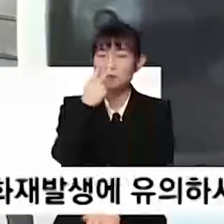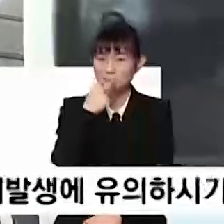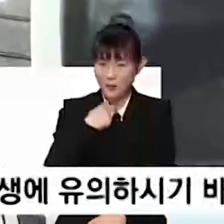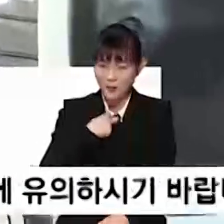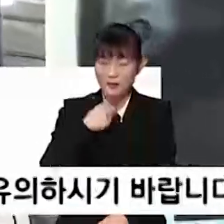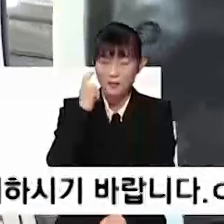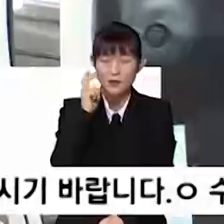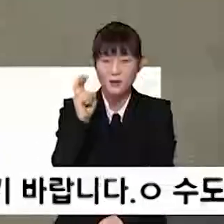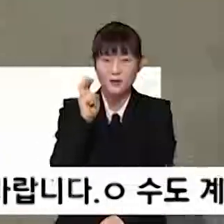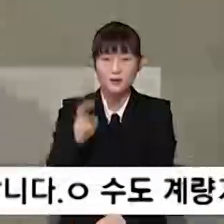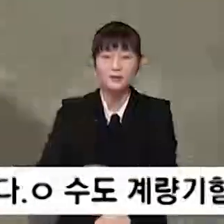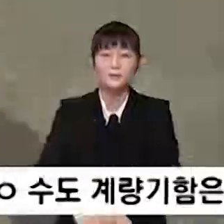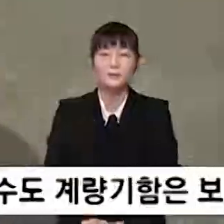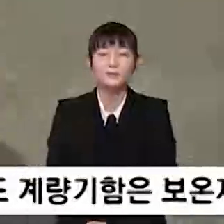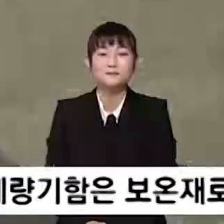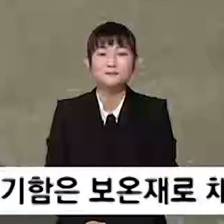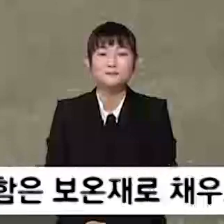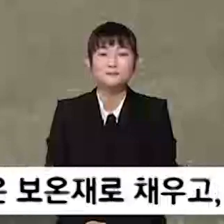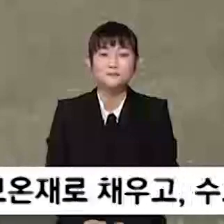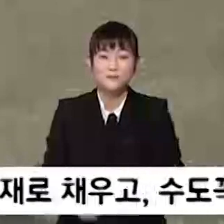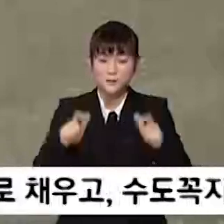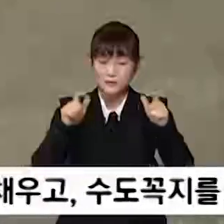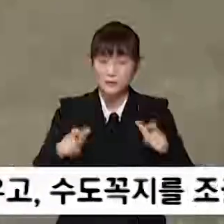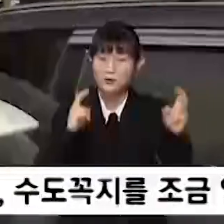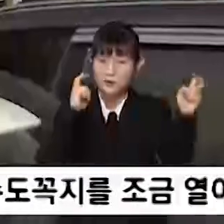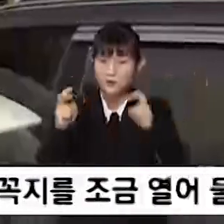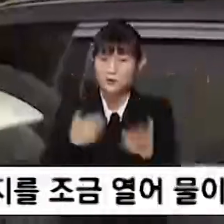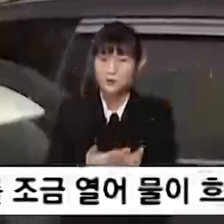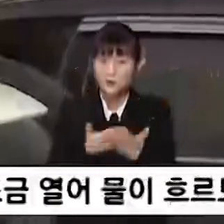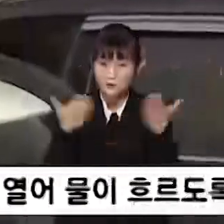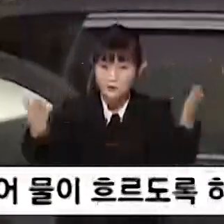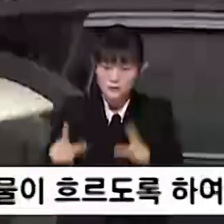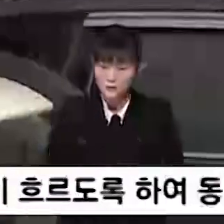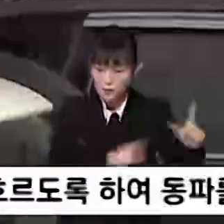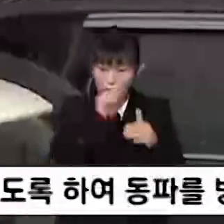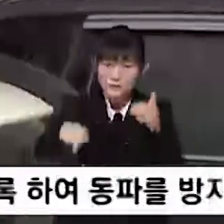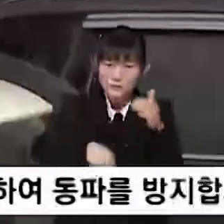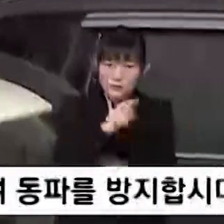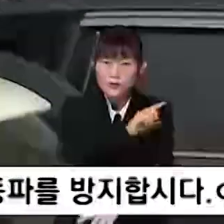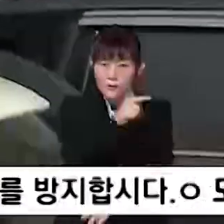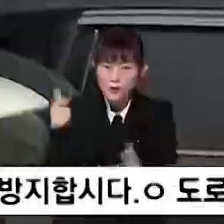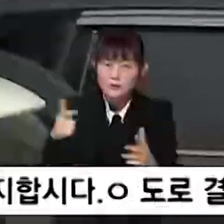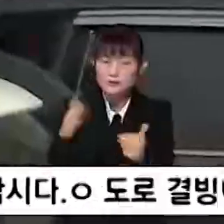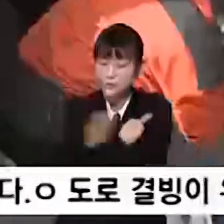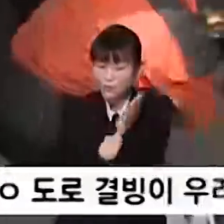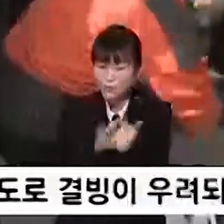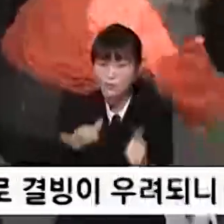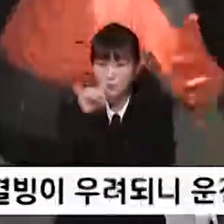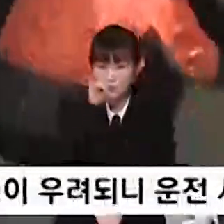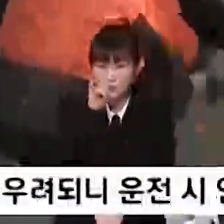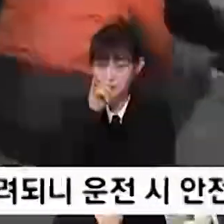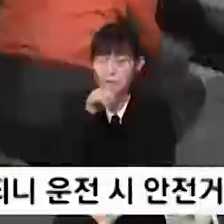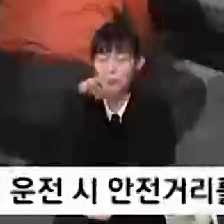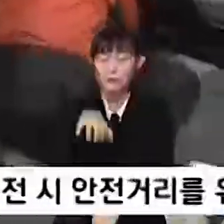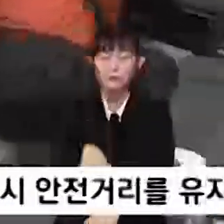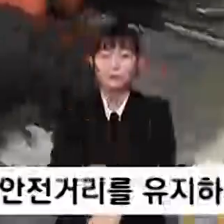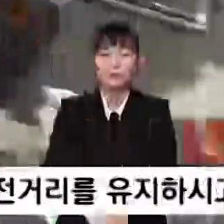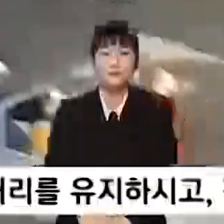누릴 것으로 기대합니다. 지역 기업들이 제공하는 생활 속 다양한 서비스를 답례품으로 내놓은 지자체도